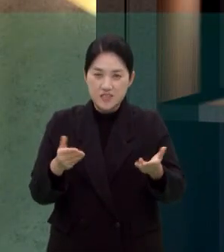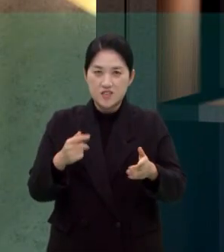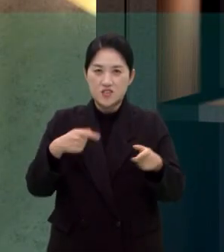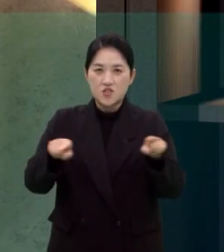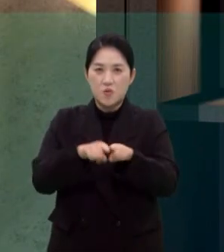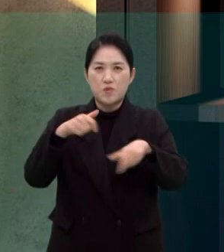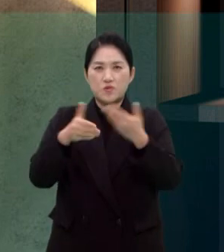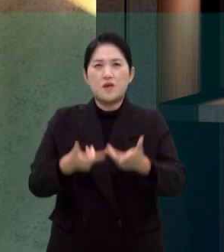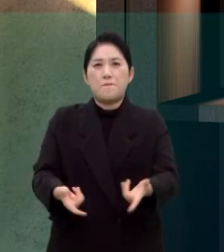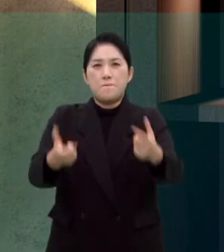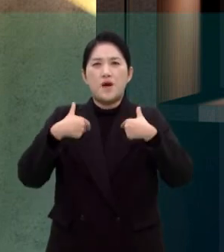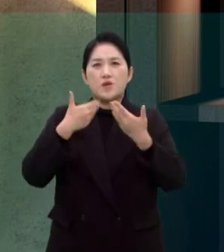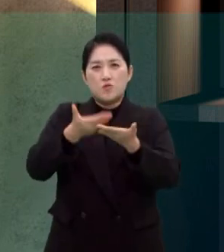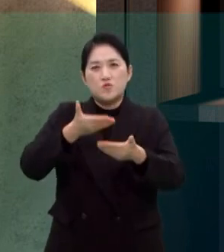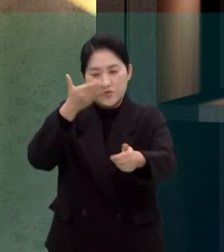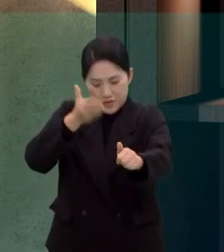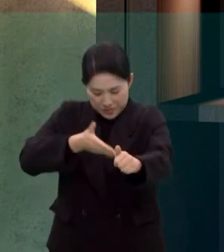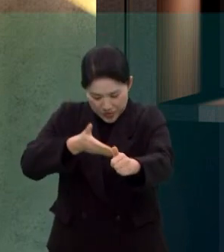더불어민주당에게 맡겨주십시오.